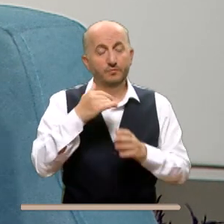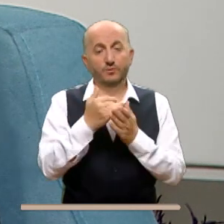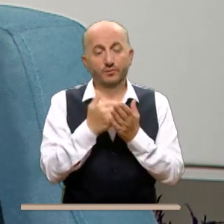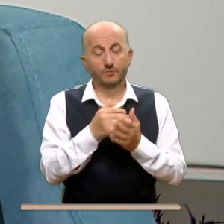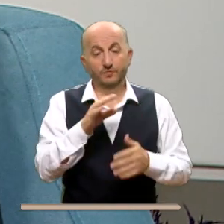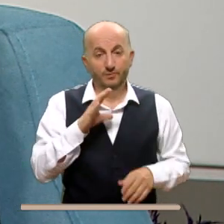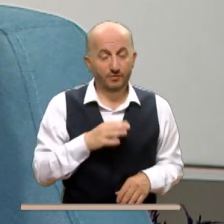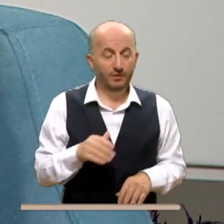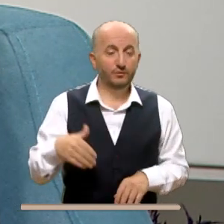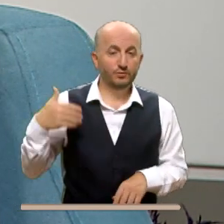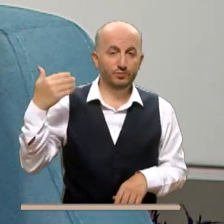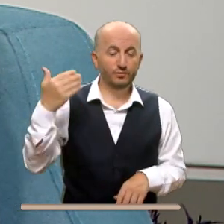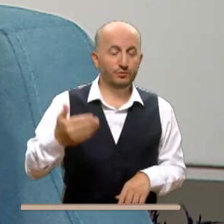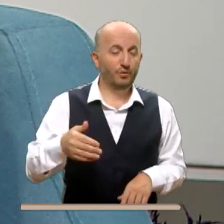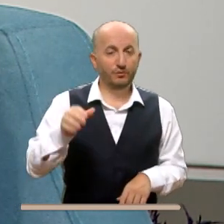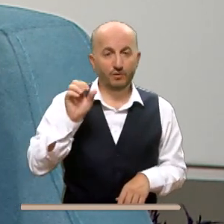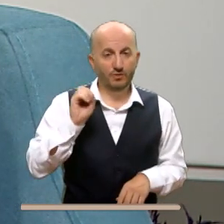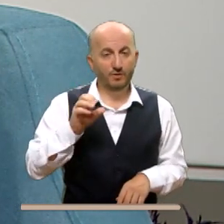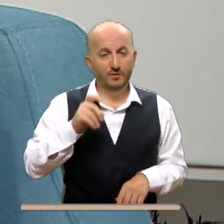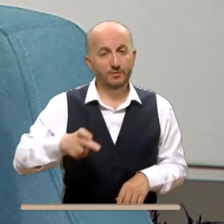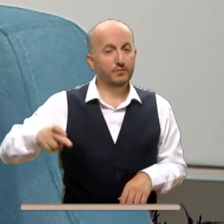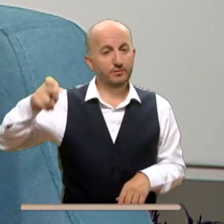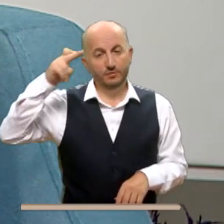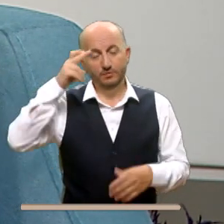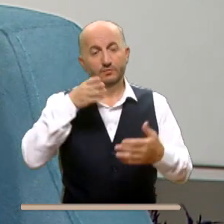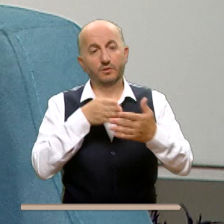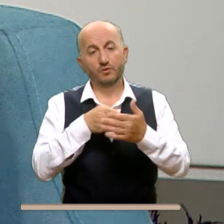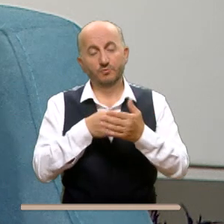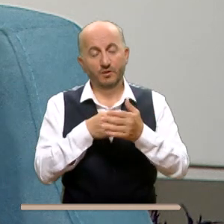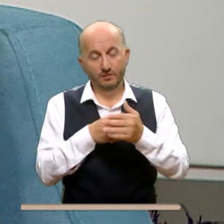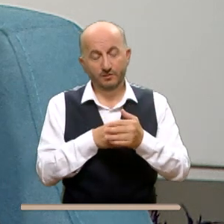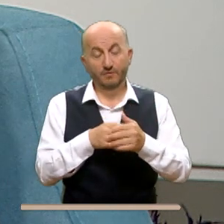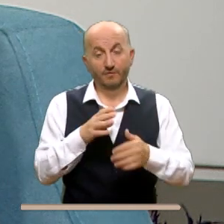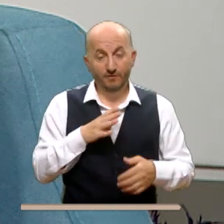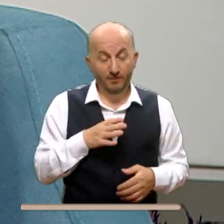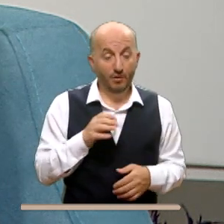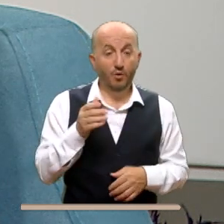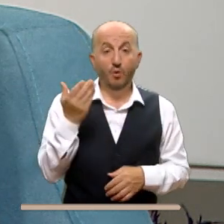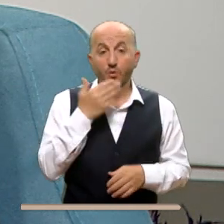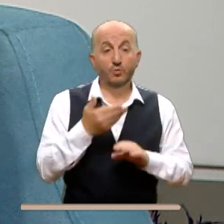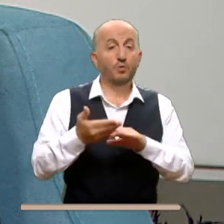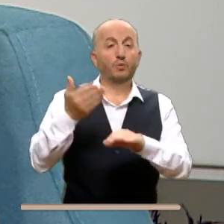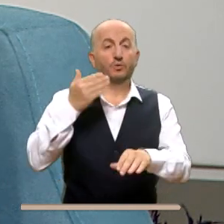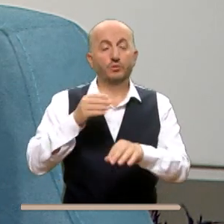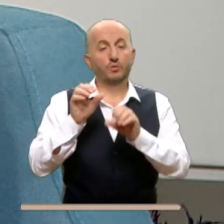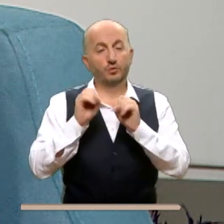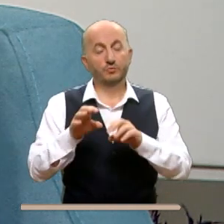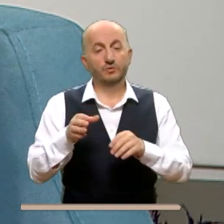Sonra rehberlik ve psikolojik danışmanlık lisans programımız var. Okul öncesi öğretmenliğiyle birlikte bu sene sınıf öğretmenliği